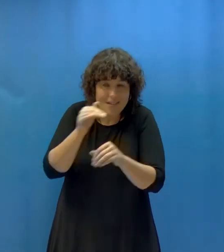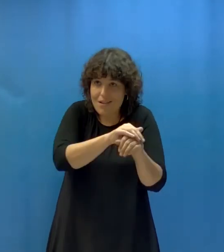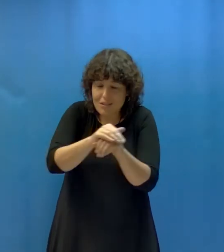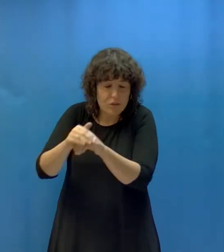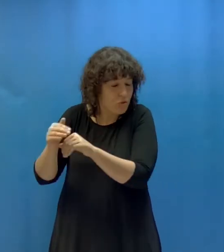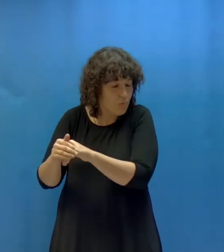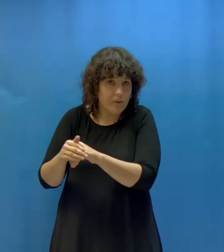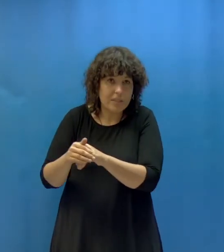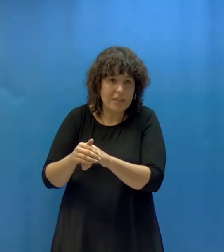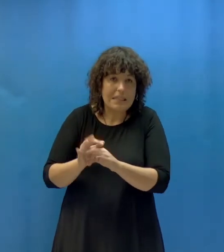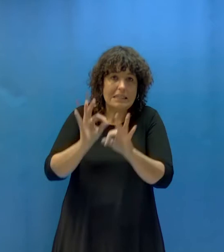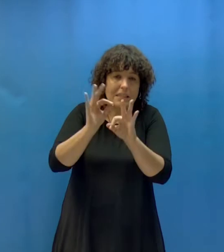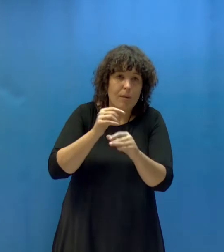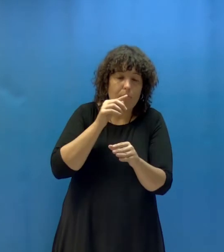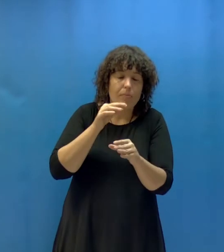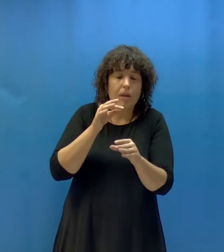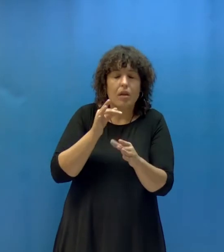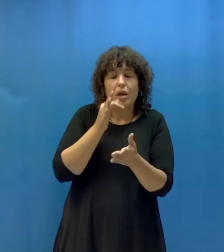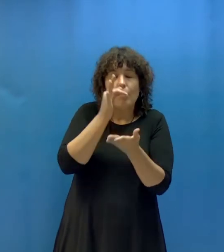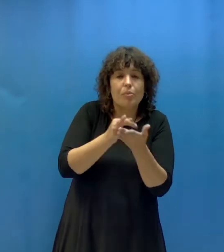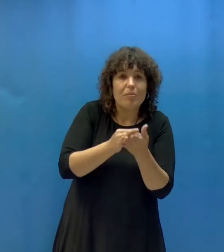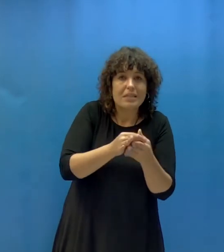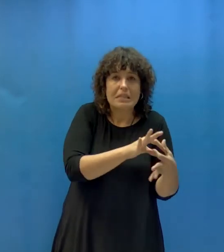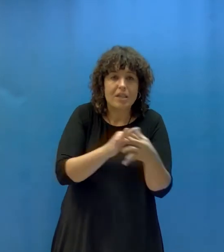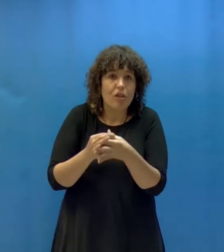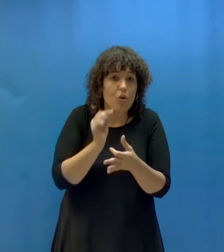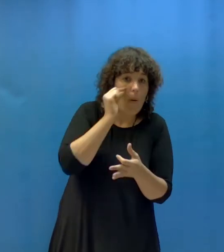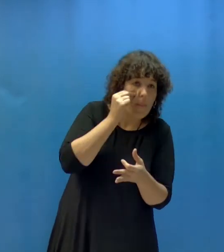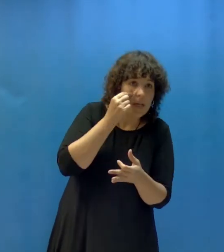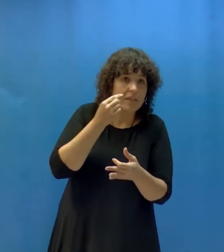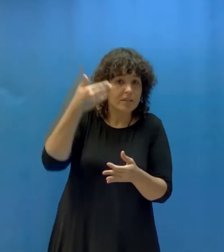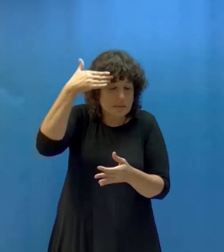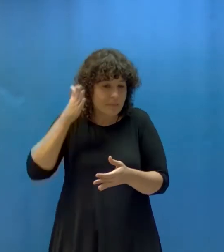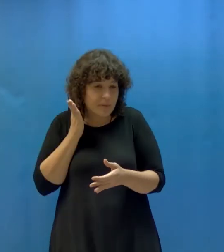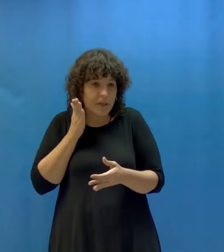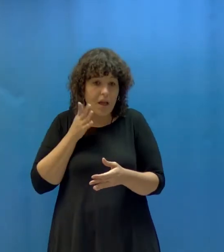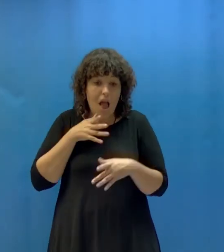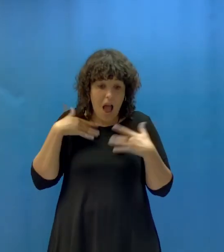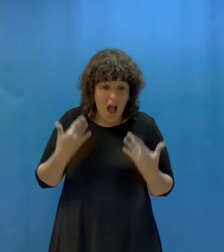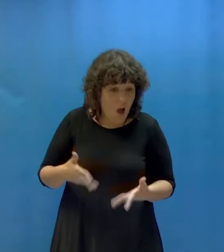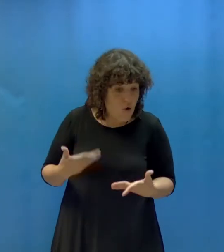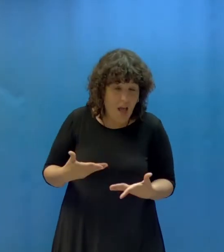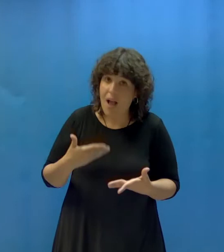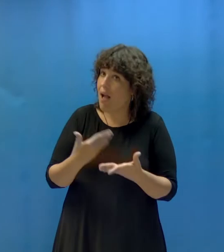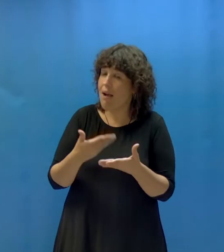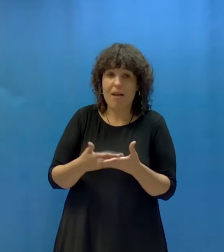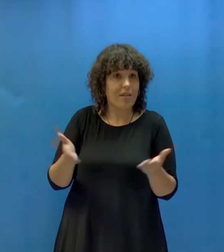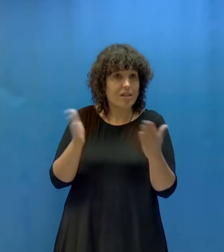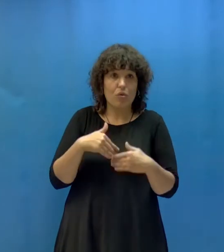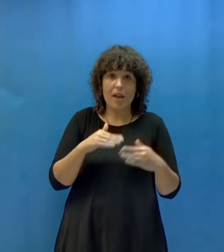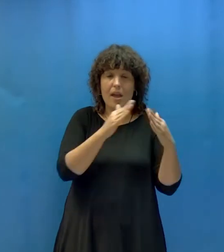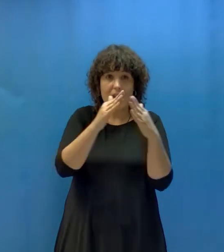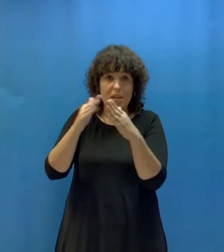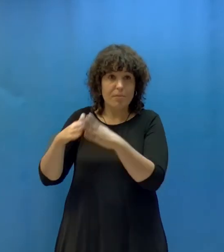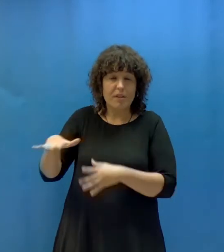Marco i Ali Brancal. Avui, tres mesos després, seguim sense aquestes garanties i sense augmentar els pisos en el parc d'habitatge